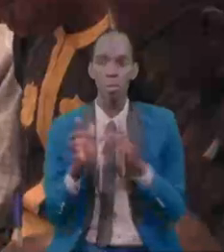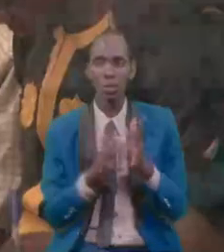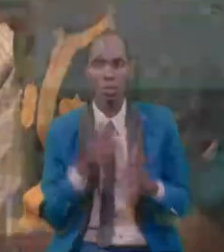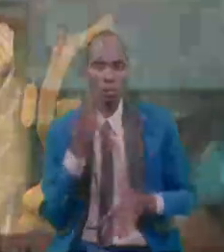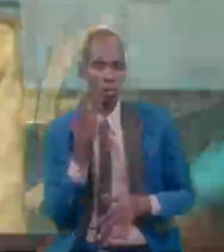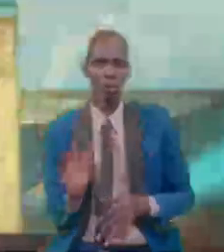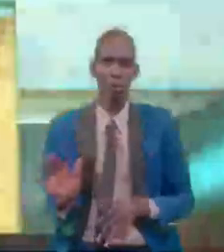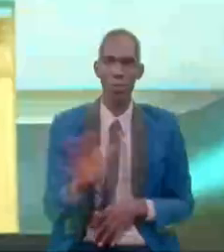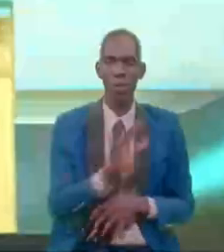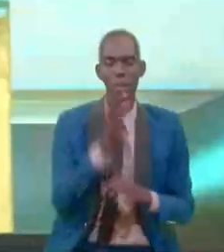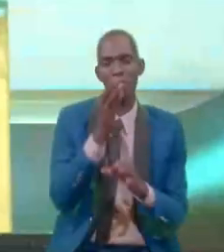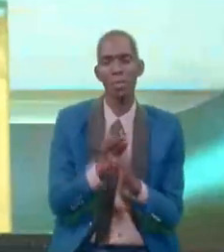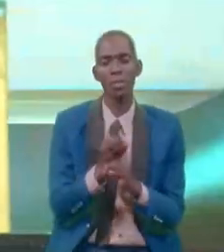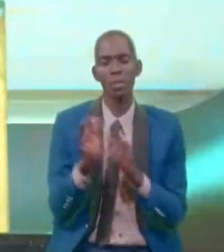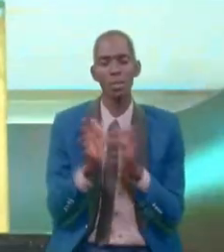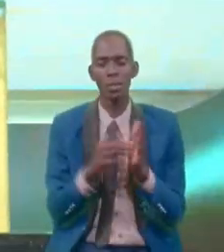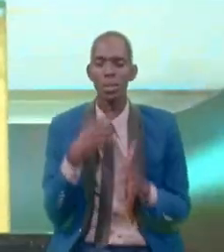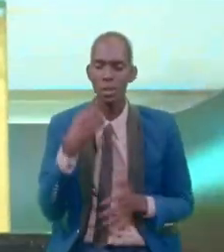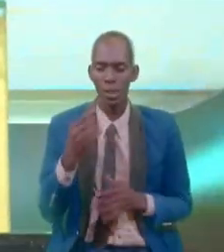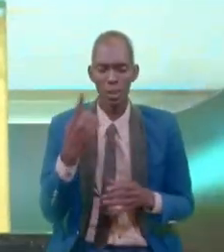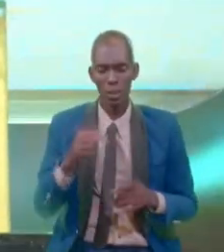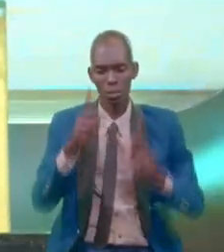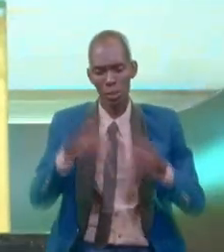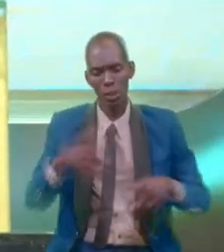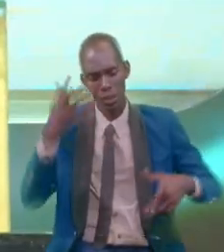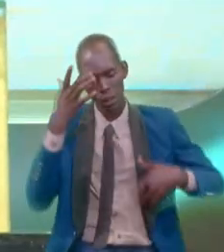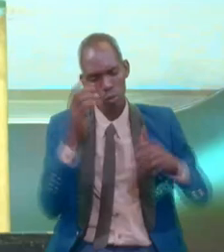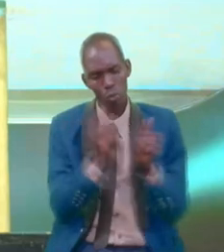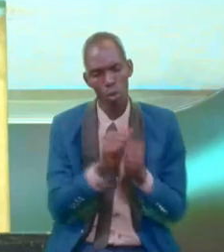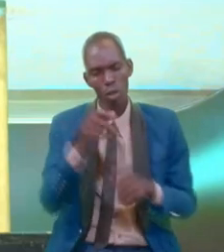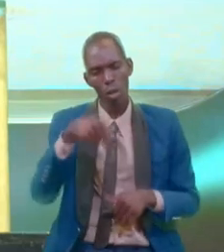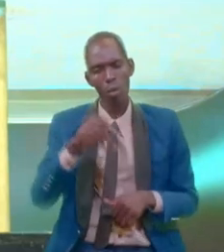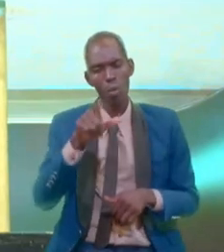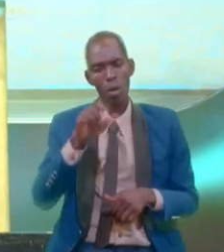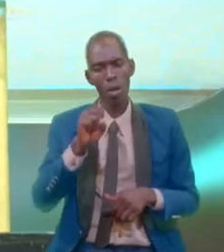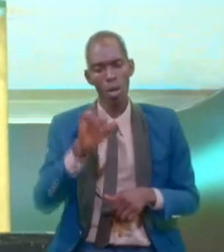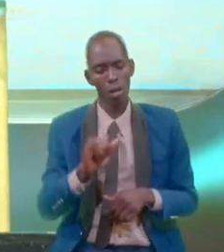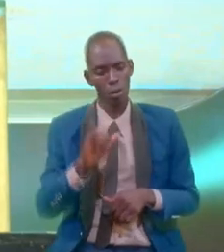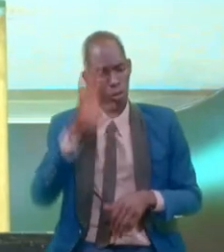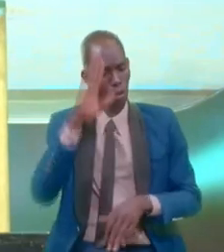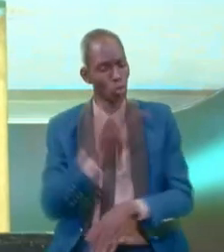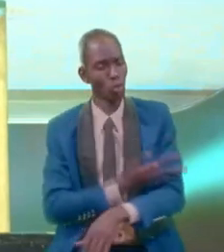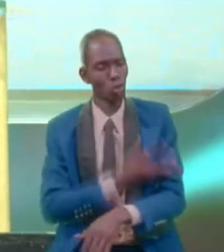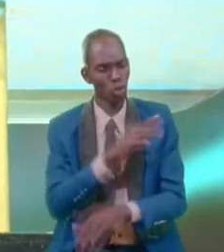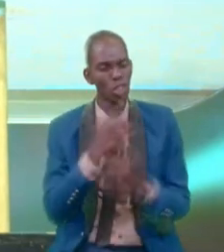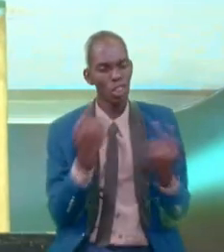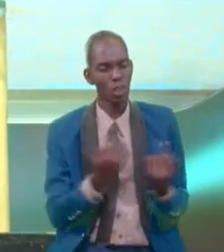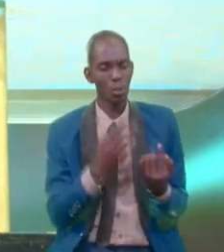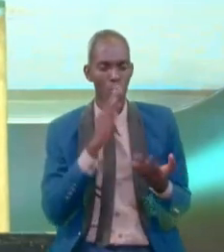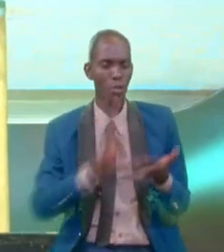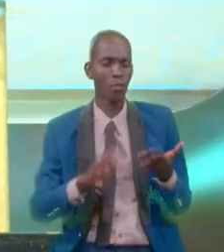Jésus, voyant leur foi, dit au paralytique, « Mon enfant, tes péchés sont pardonnés. »